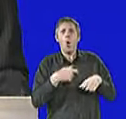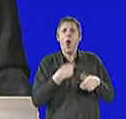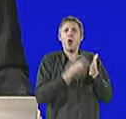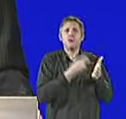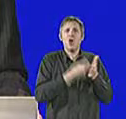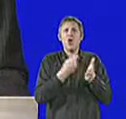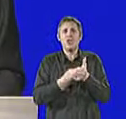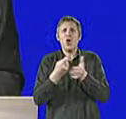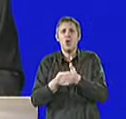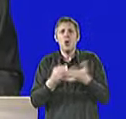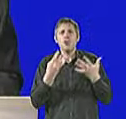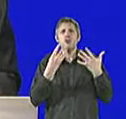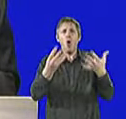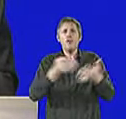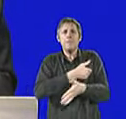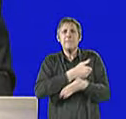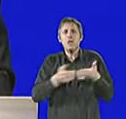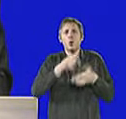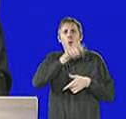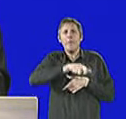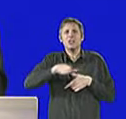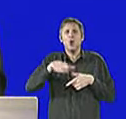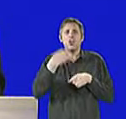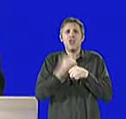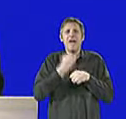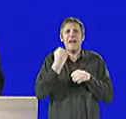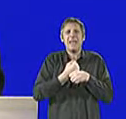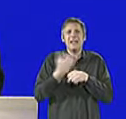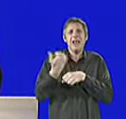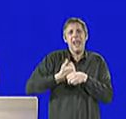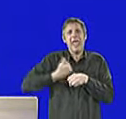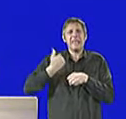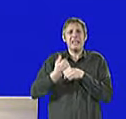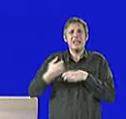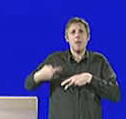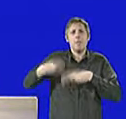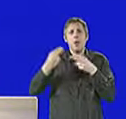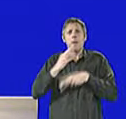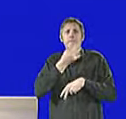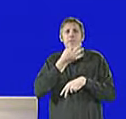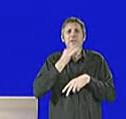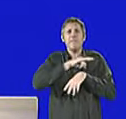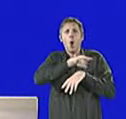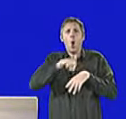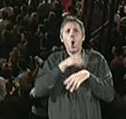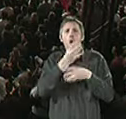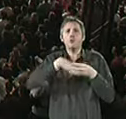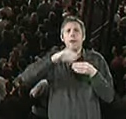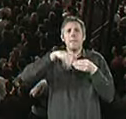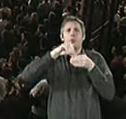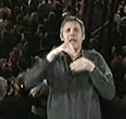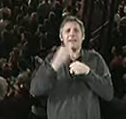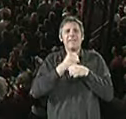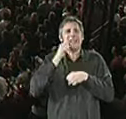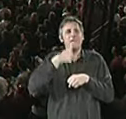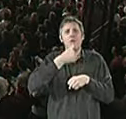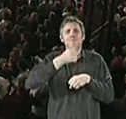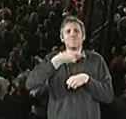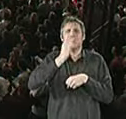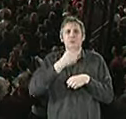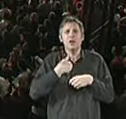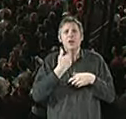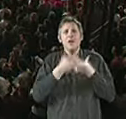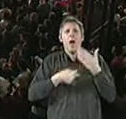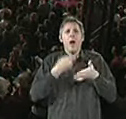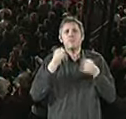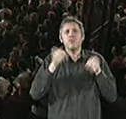9 millions de travailleurs qui, l'année dernière, ont bénéficié des heures supplémentaires. Et ceux qui